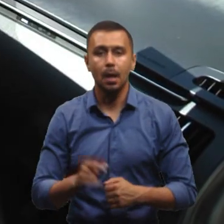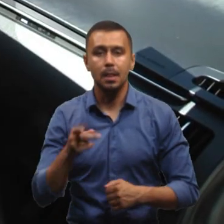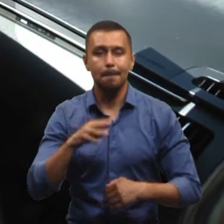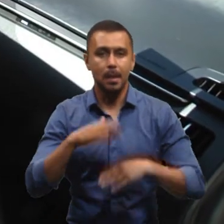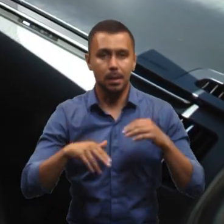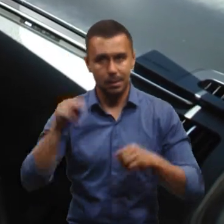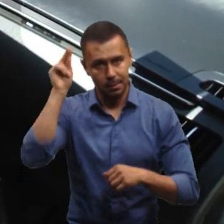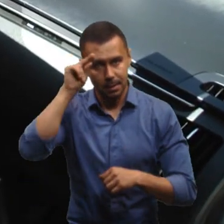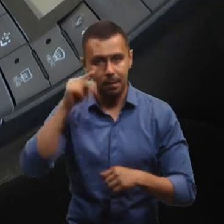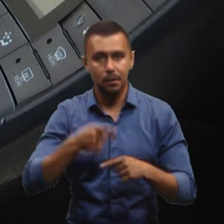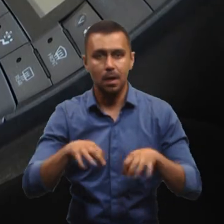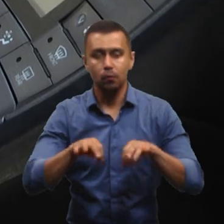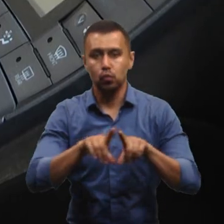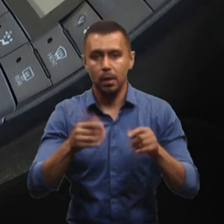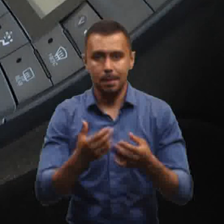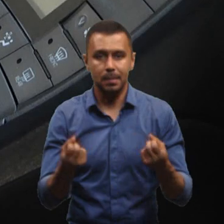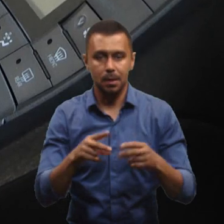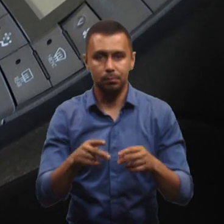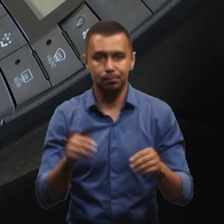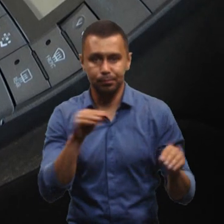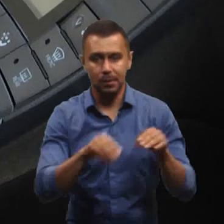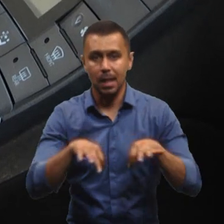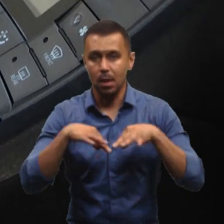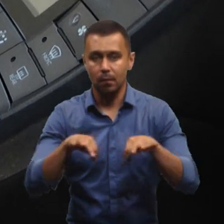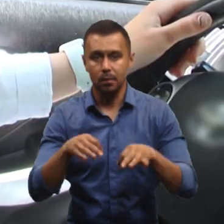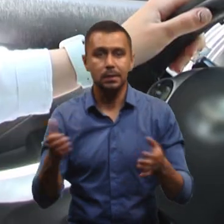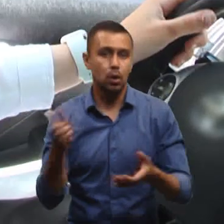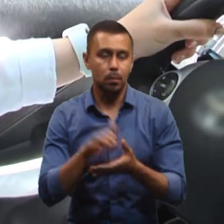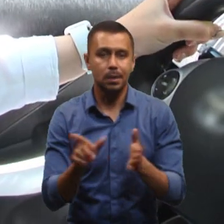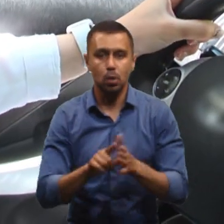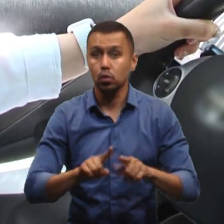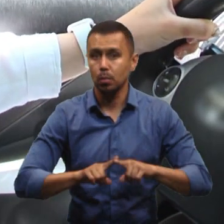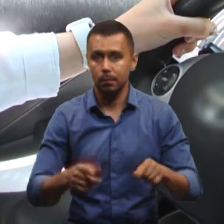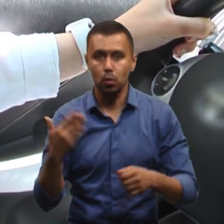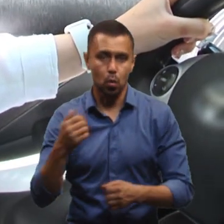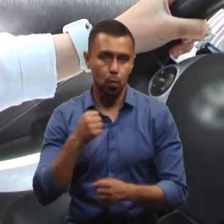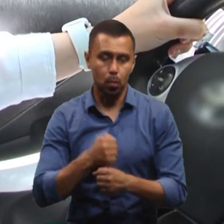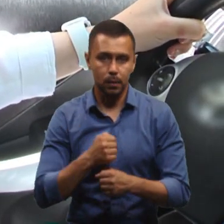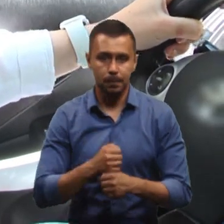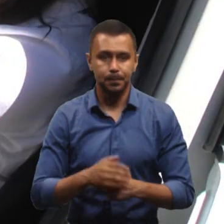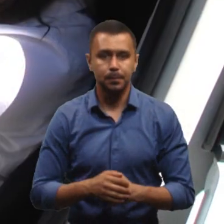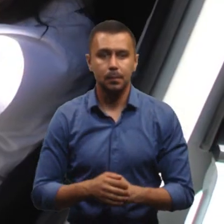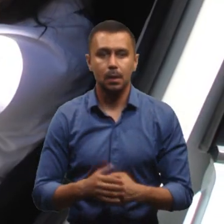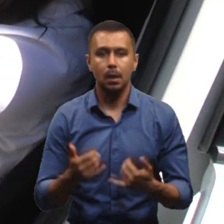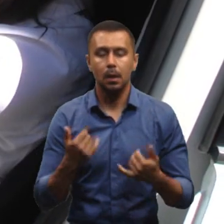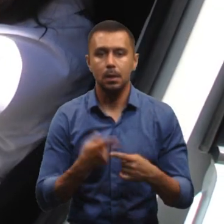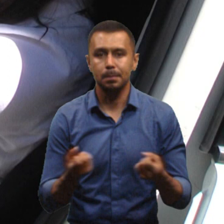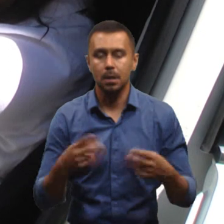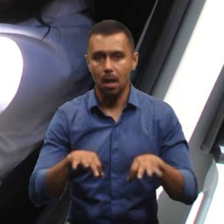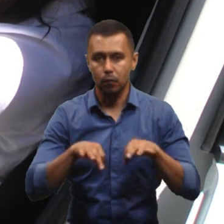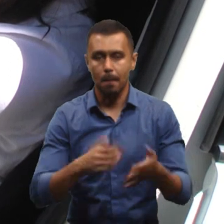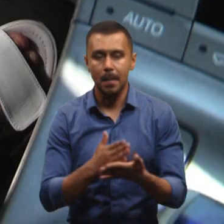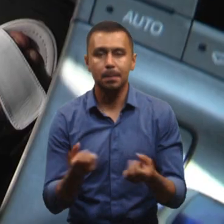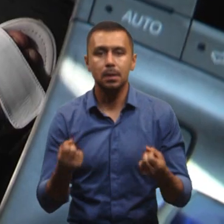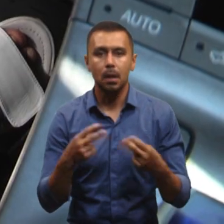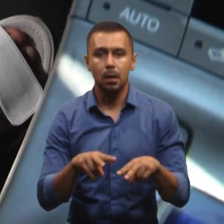занять в цій автошколі є спеціально обладнаний легковик. Марина каже, знайомиться з особливостями його роботи. Це спеціалізоване авто має